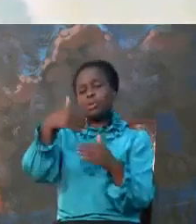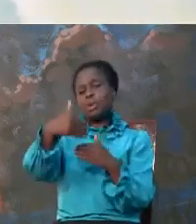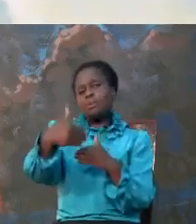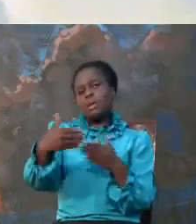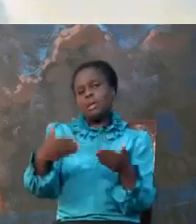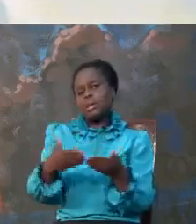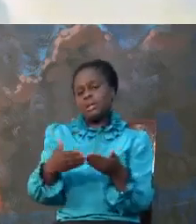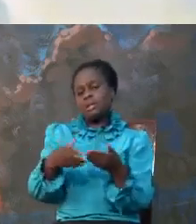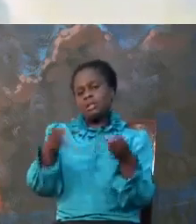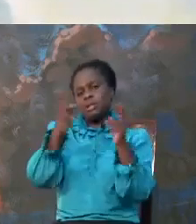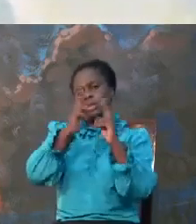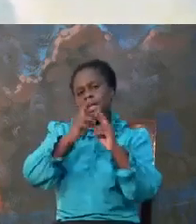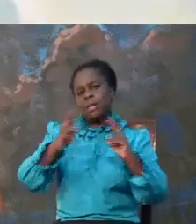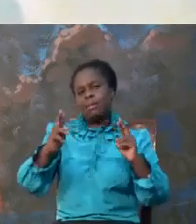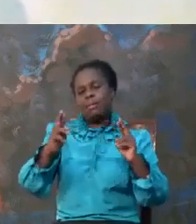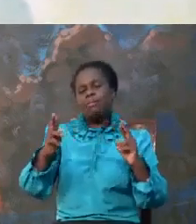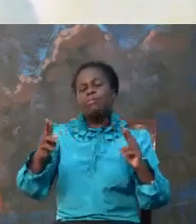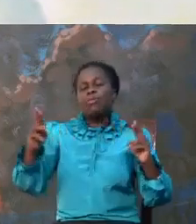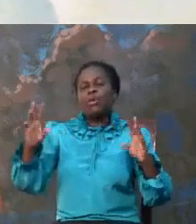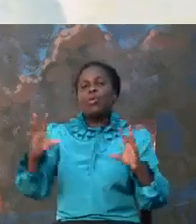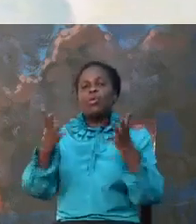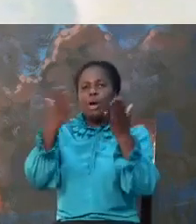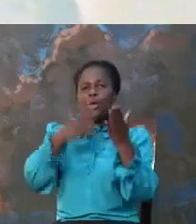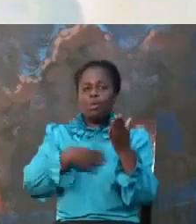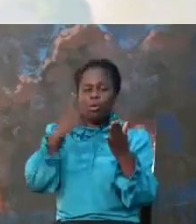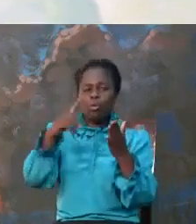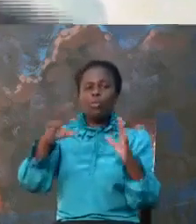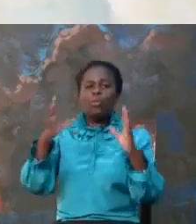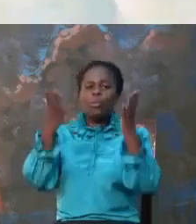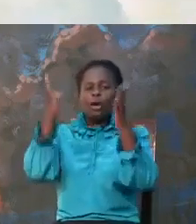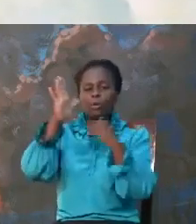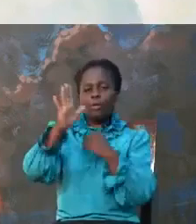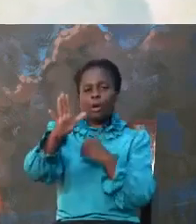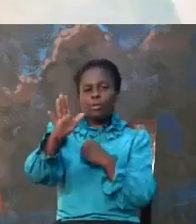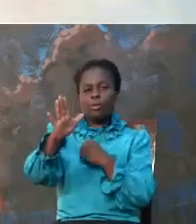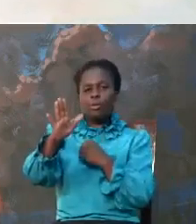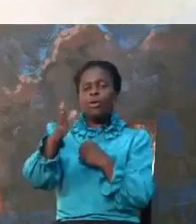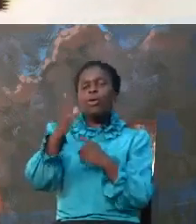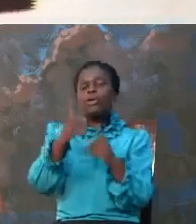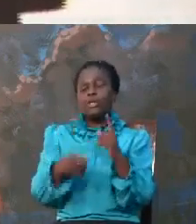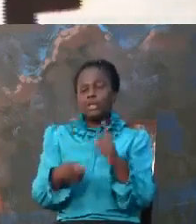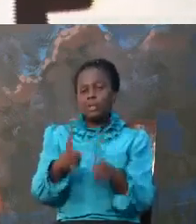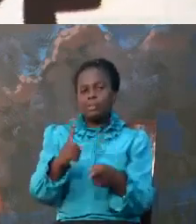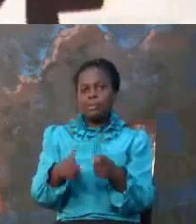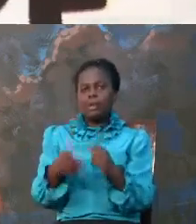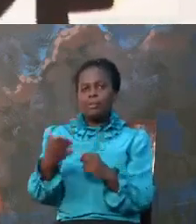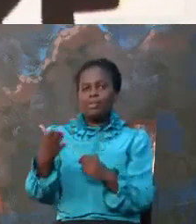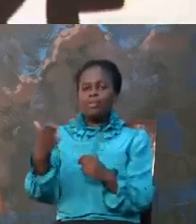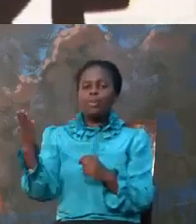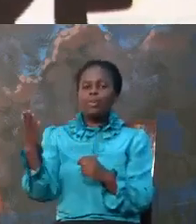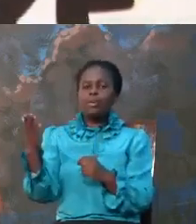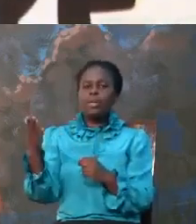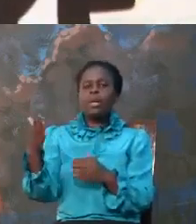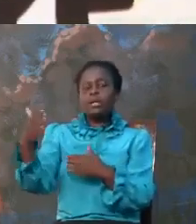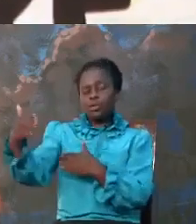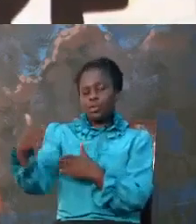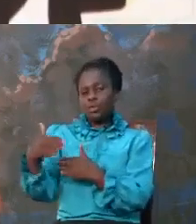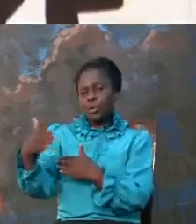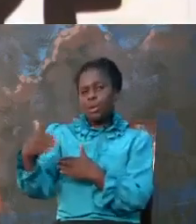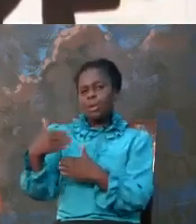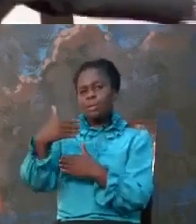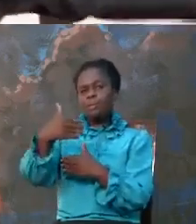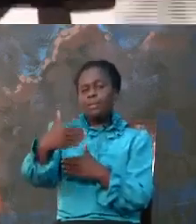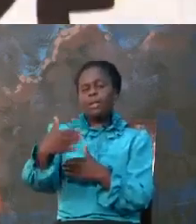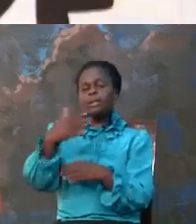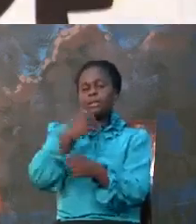rehema, uhai wangu uko ndani ya uhai wako. Tembea pale unaposema. Tembeeni watu wa Bwana. Popote pale ulipo, ninasogea mbele